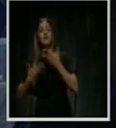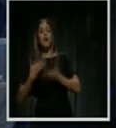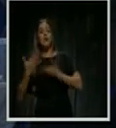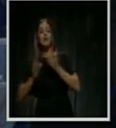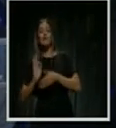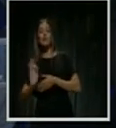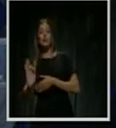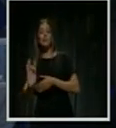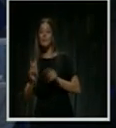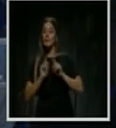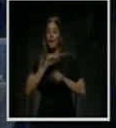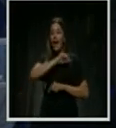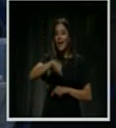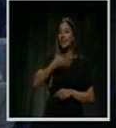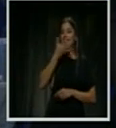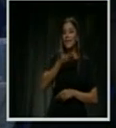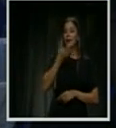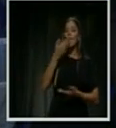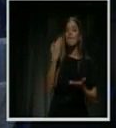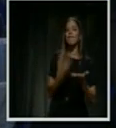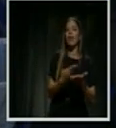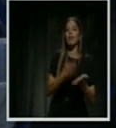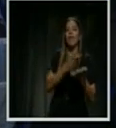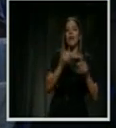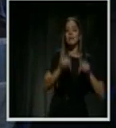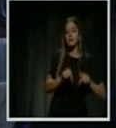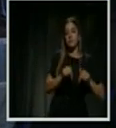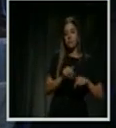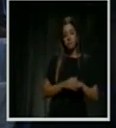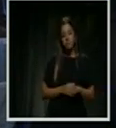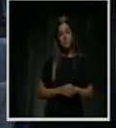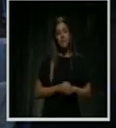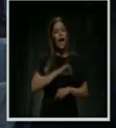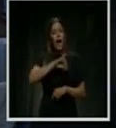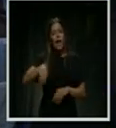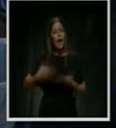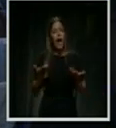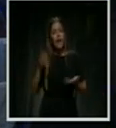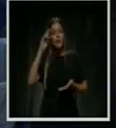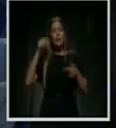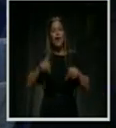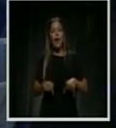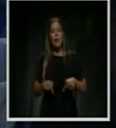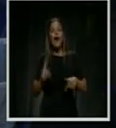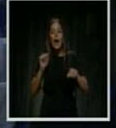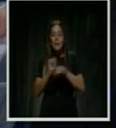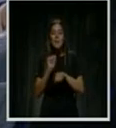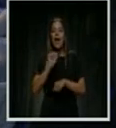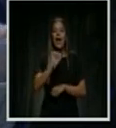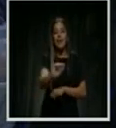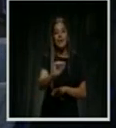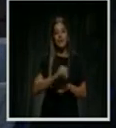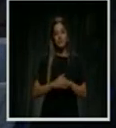aħna nitkellmu dwar il-fatti. Għaliex aħna qegħdin hawn għalik u nħallu